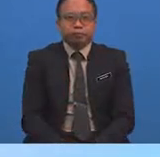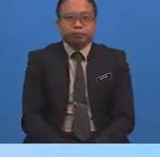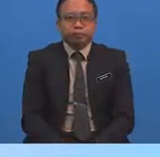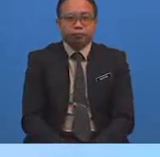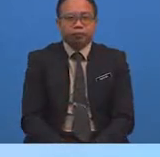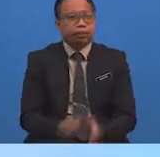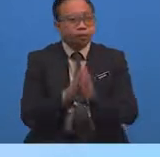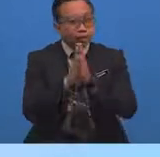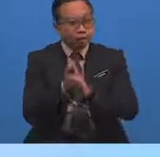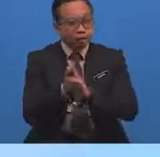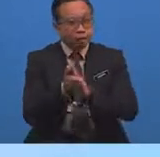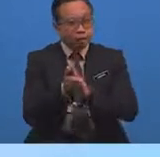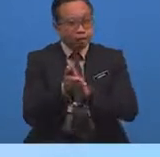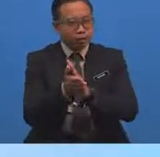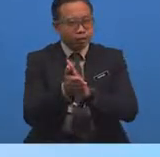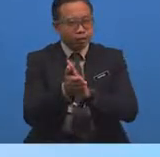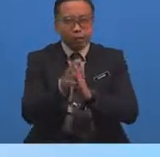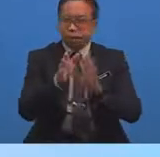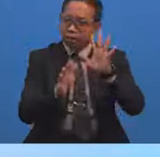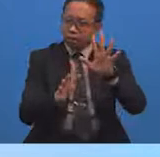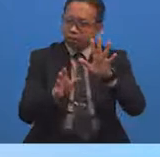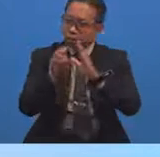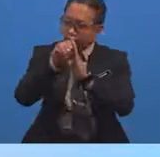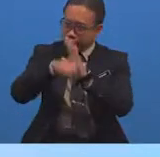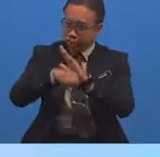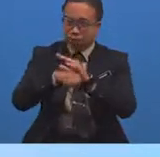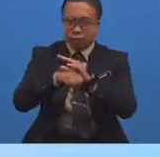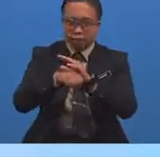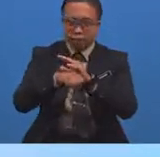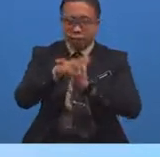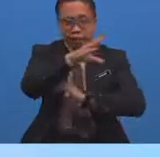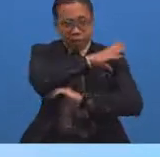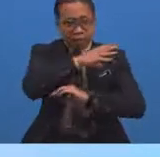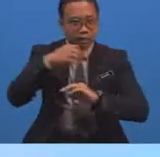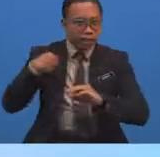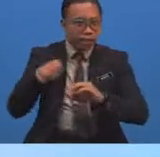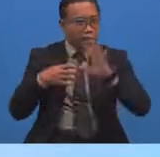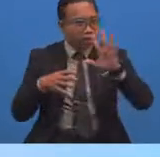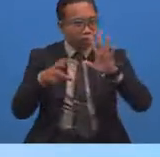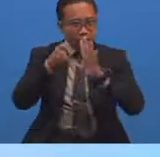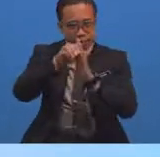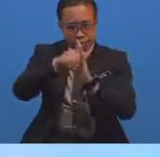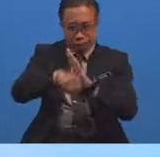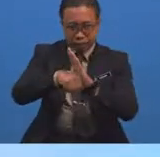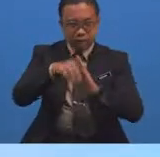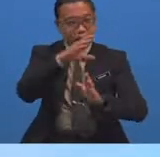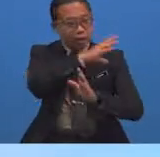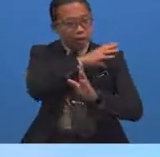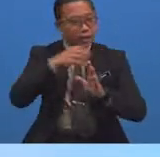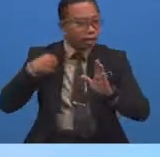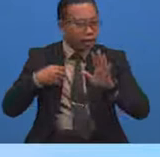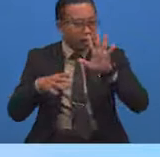jadi my menit janji menit dan